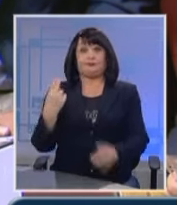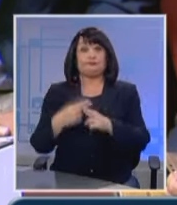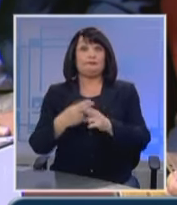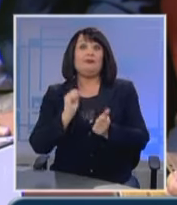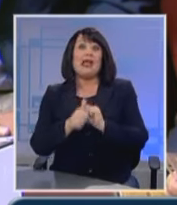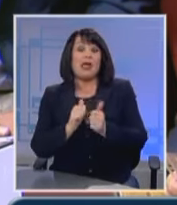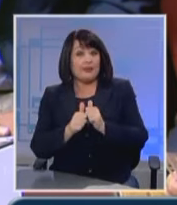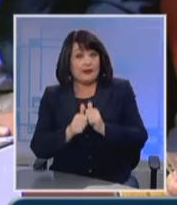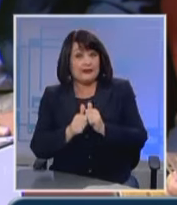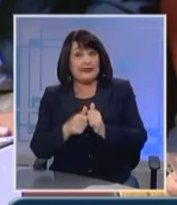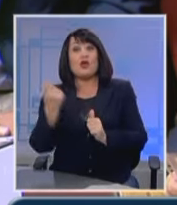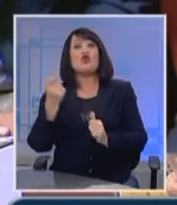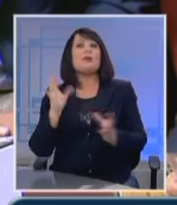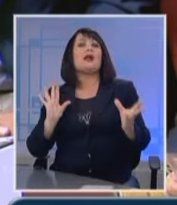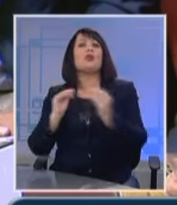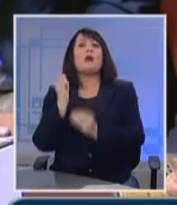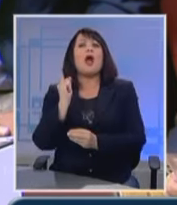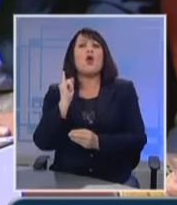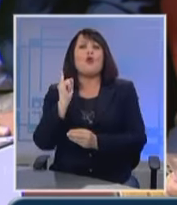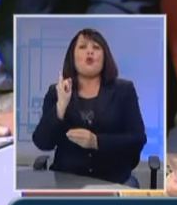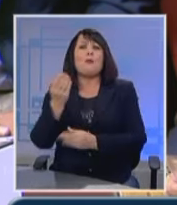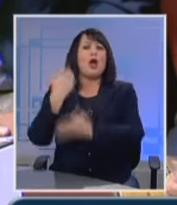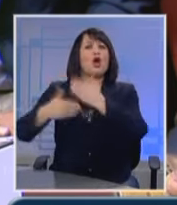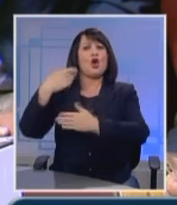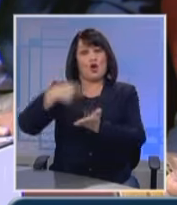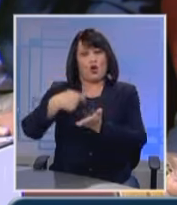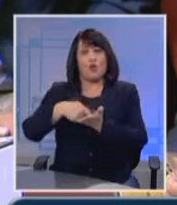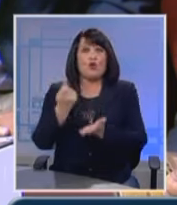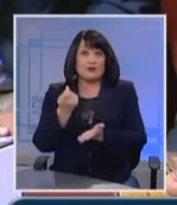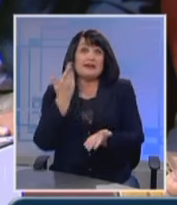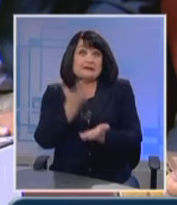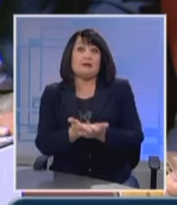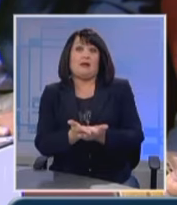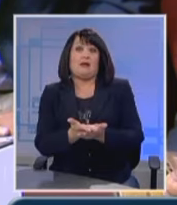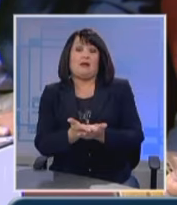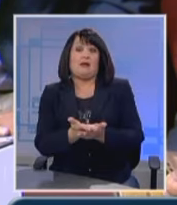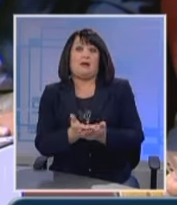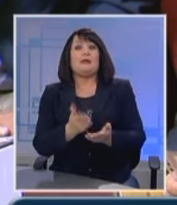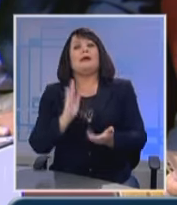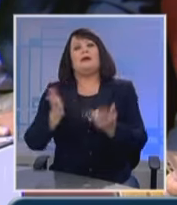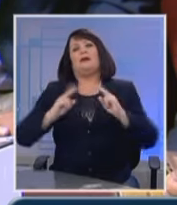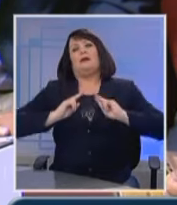αθλητών, καθώς και η καταβολή των οικονομικών επιβραβεύσεων των προηγούμενων ετών, είναι δύο από τα στοιχεία που θα ανακουφίσουν τους